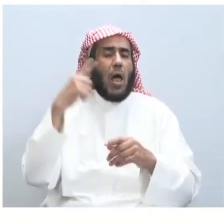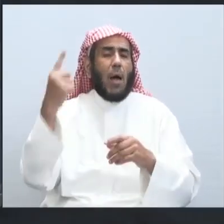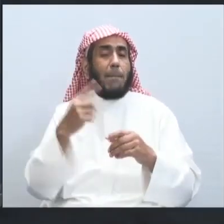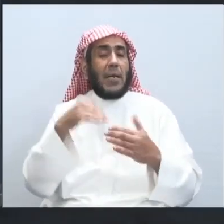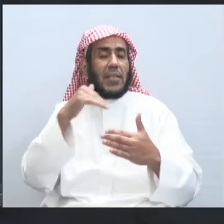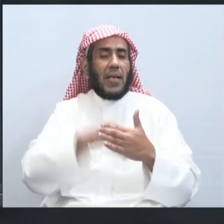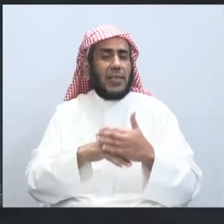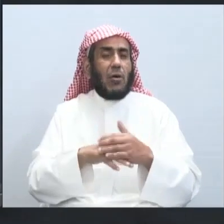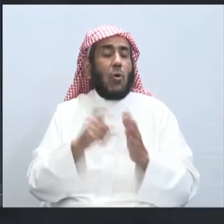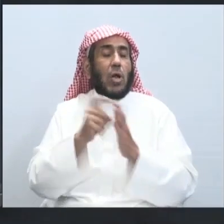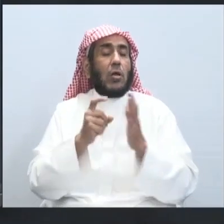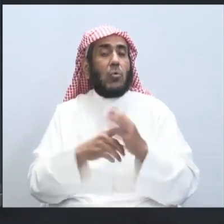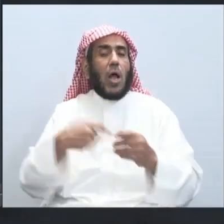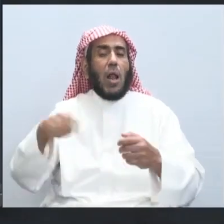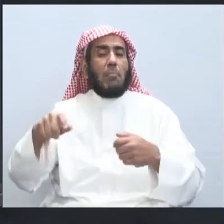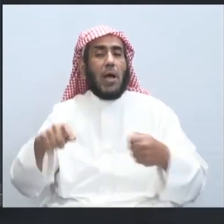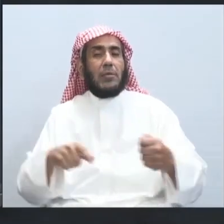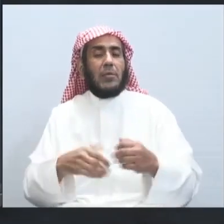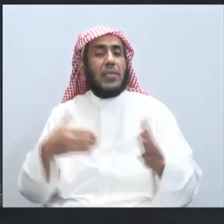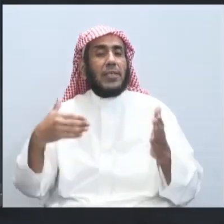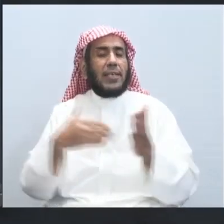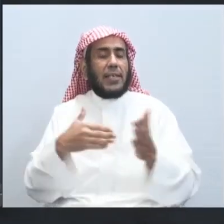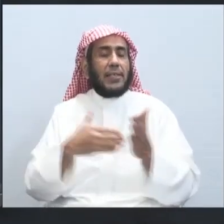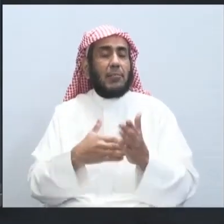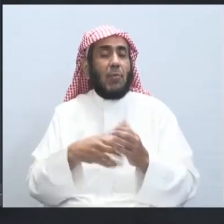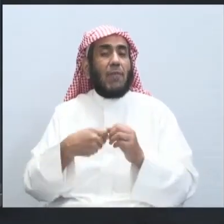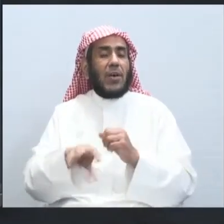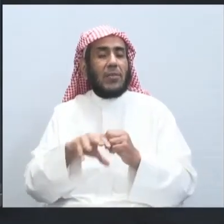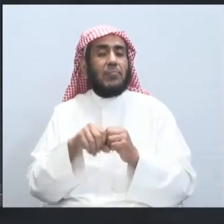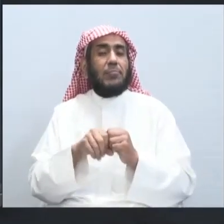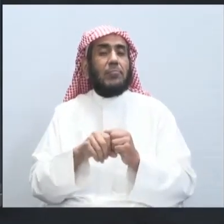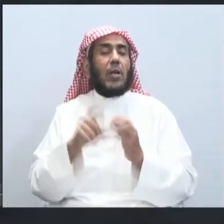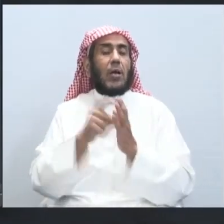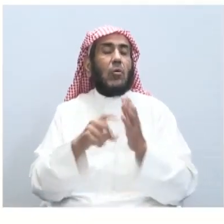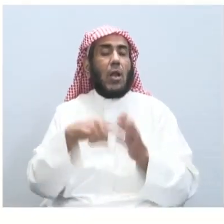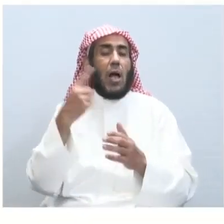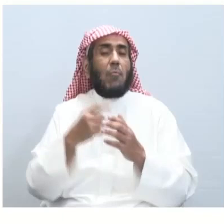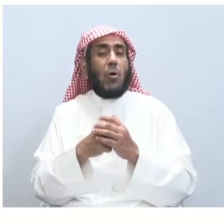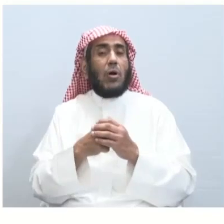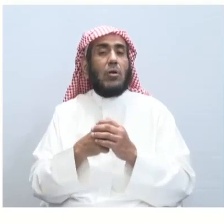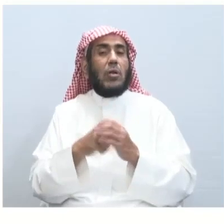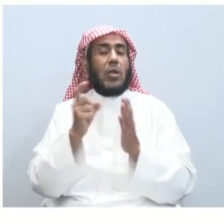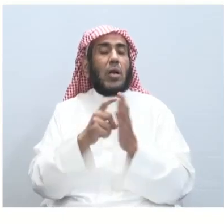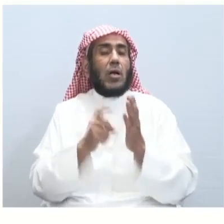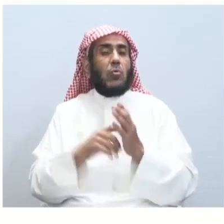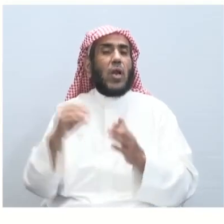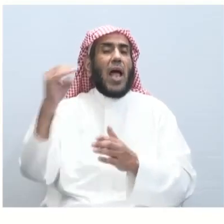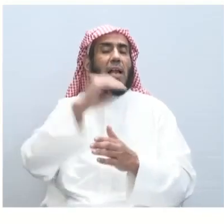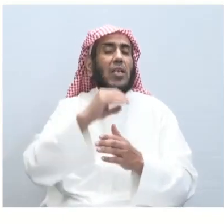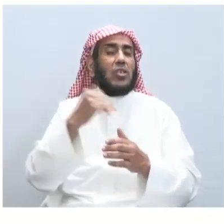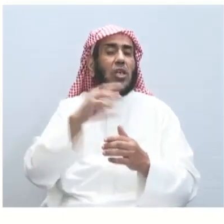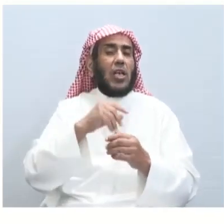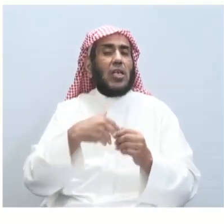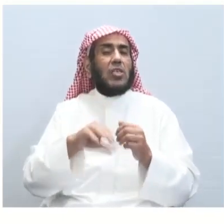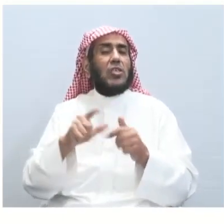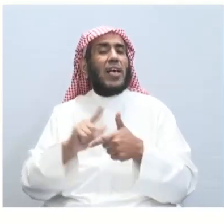الداخلي وهو القانون المالي نختم بفرع القانون العام وهو القانون الجنائي وذكرنا انه